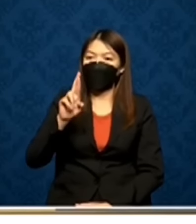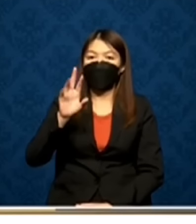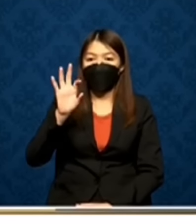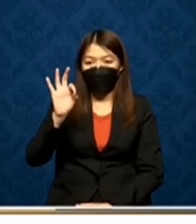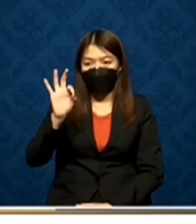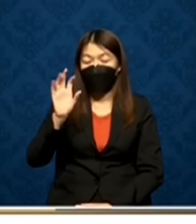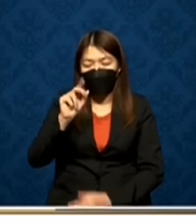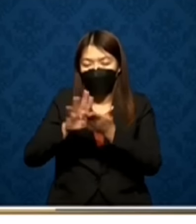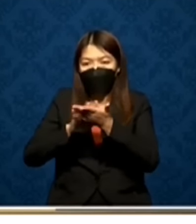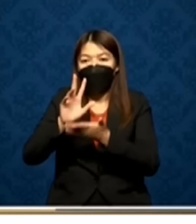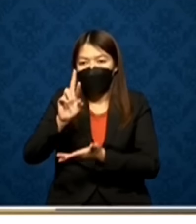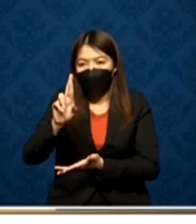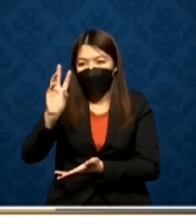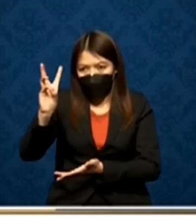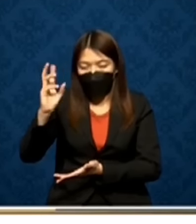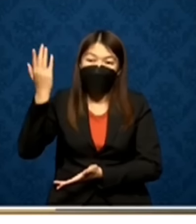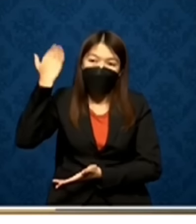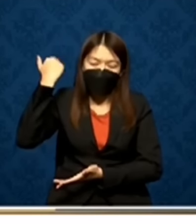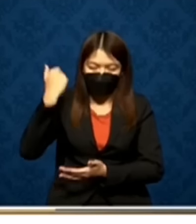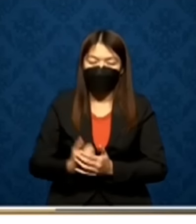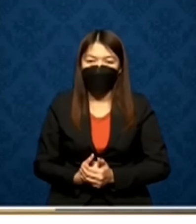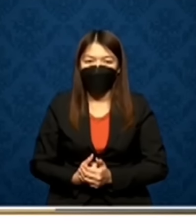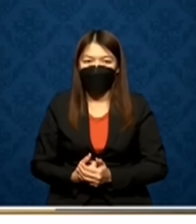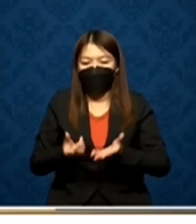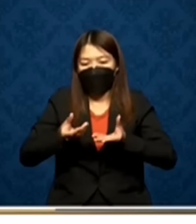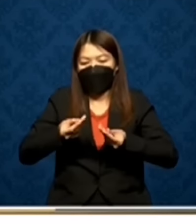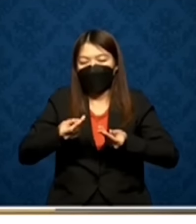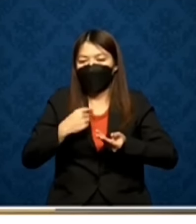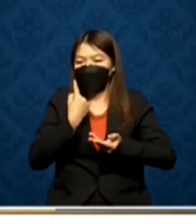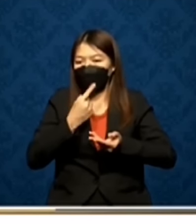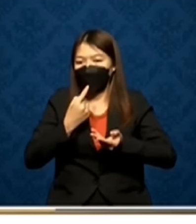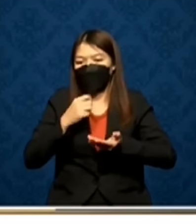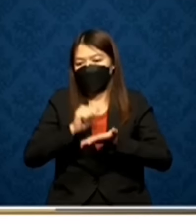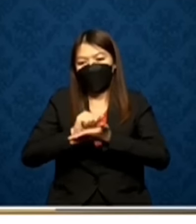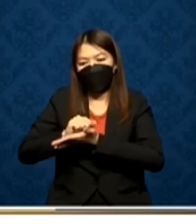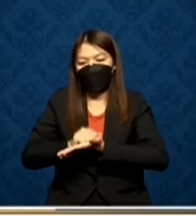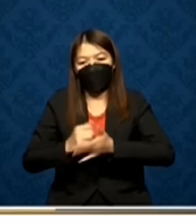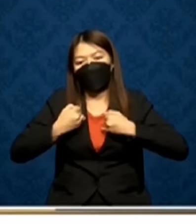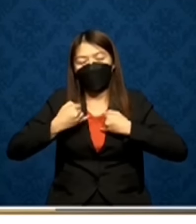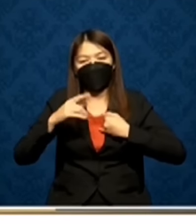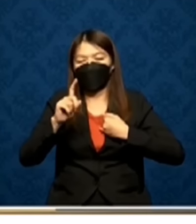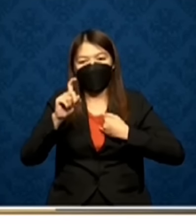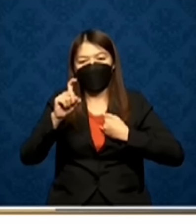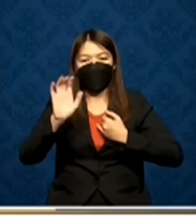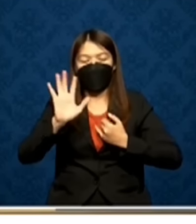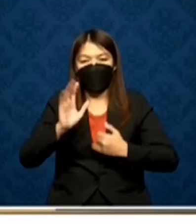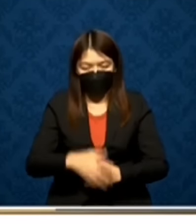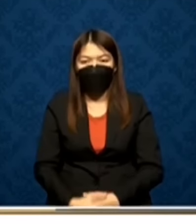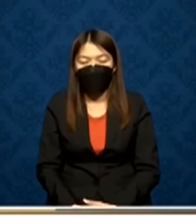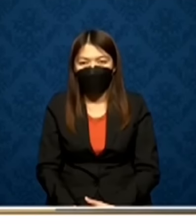ให้แล้วก็เป็นที่ดินที่ไม่มีผู้หนึ่งผู้ใดเข้าไปอยู่ได้ท่านประธานที่เค